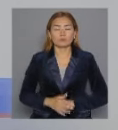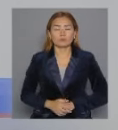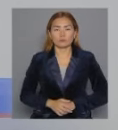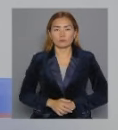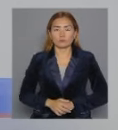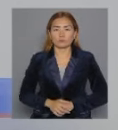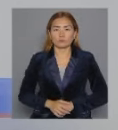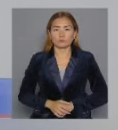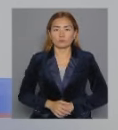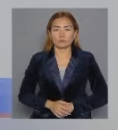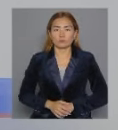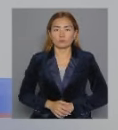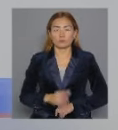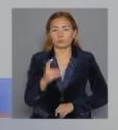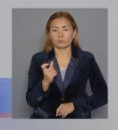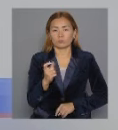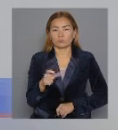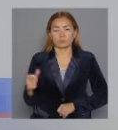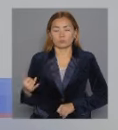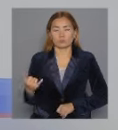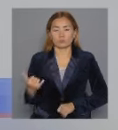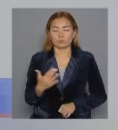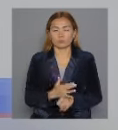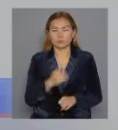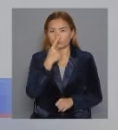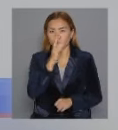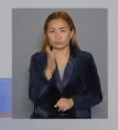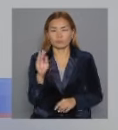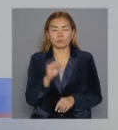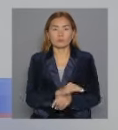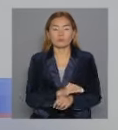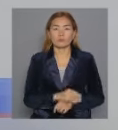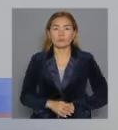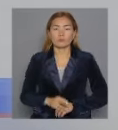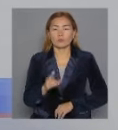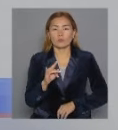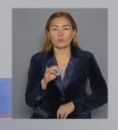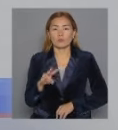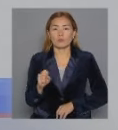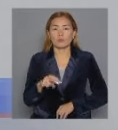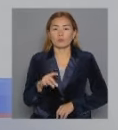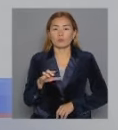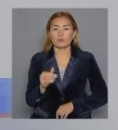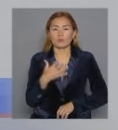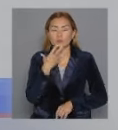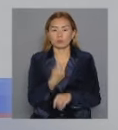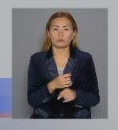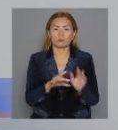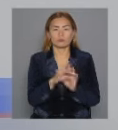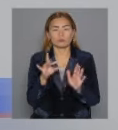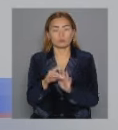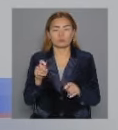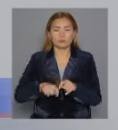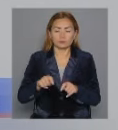саны 100 шақты қазіргі таңға дейін. Бұйырса, бүгін Қыран Талапбек өзінің сарапынан өткізіп, өзінің